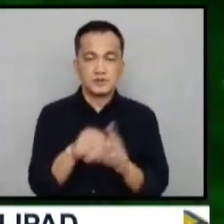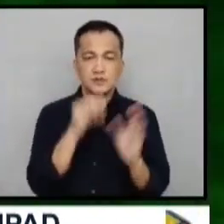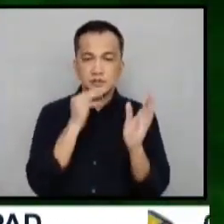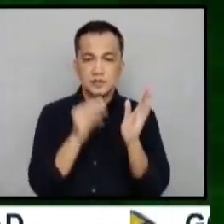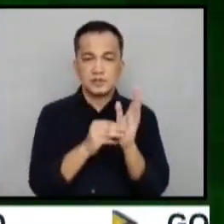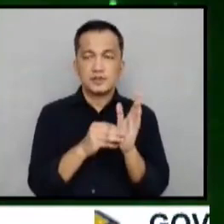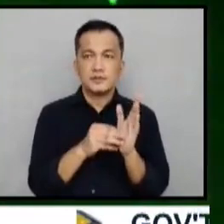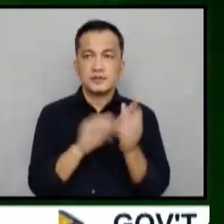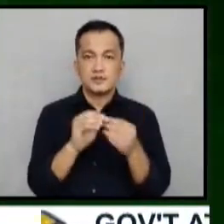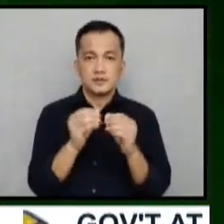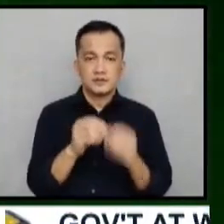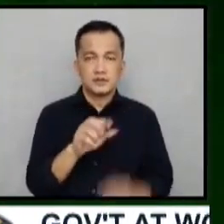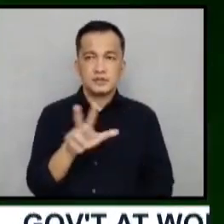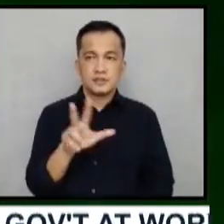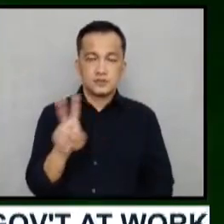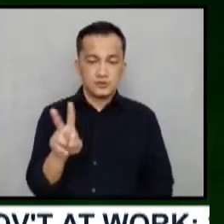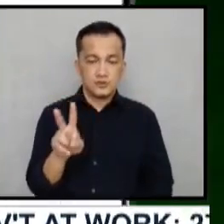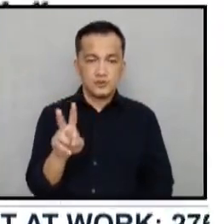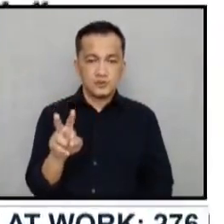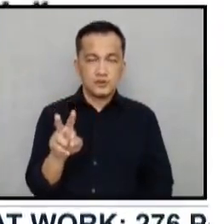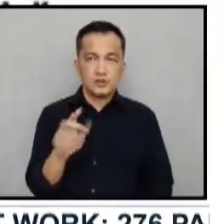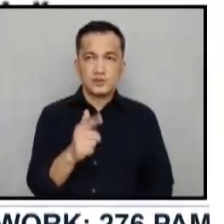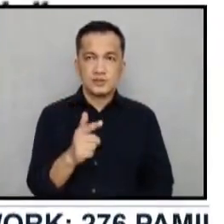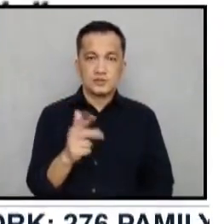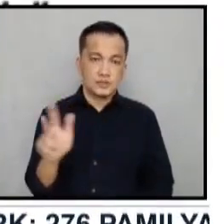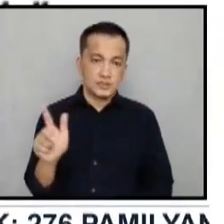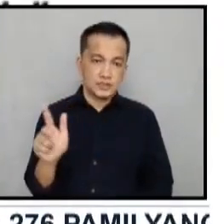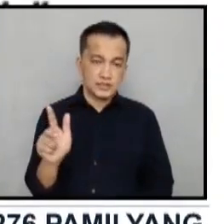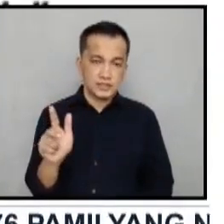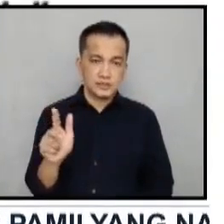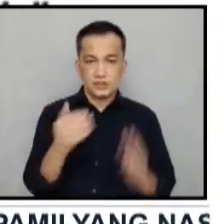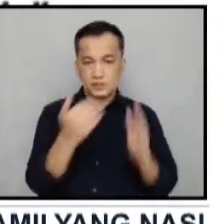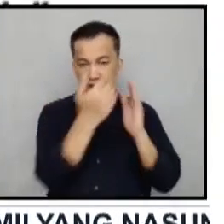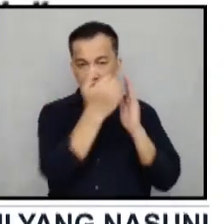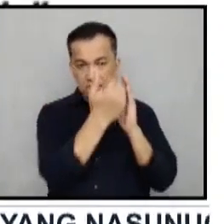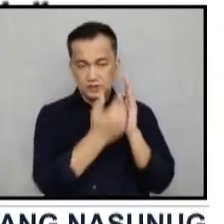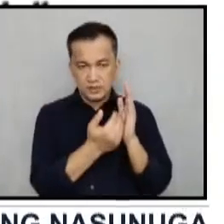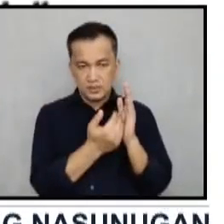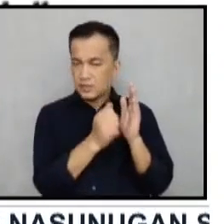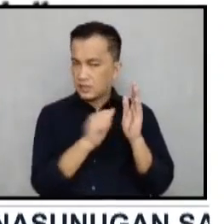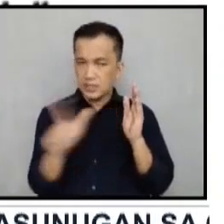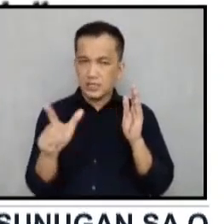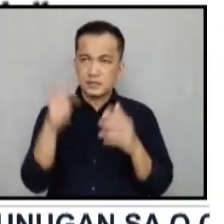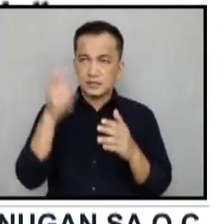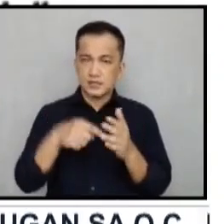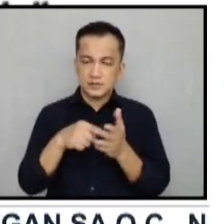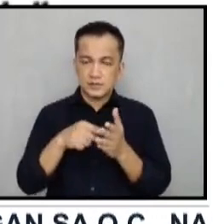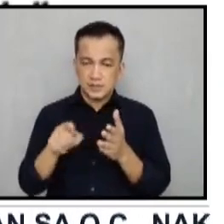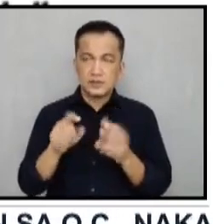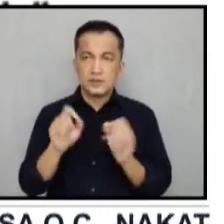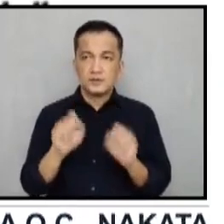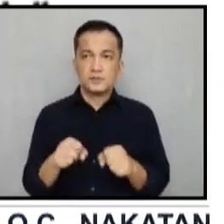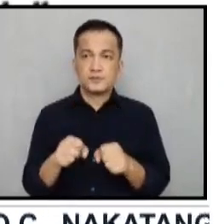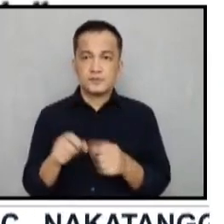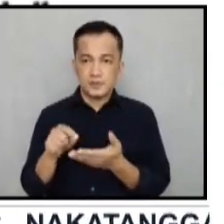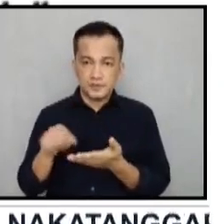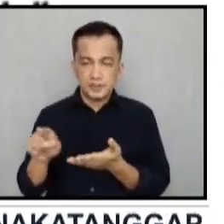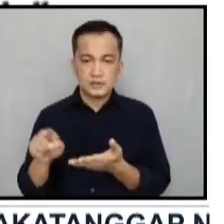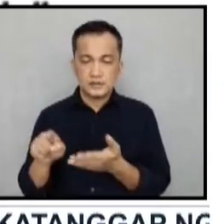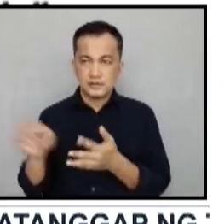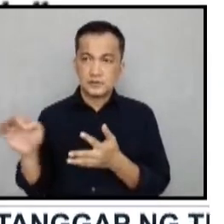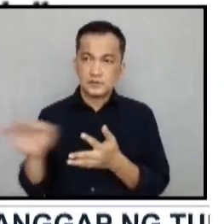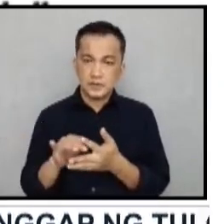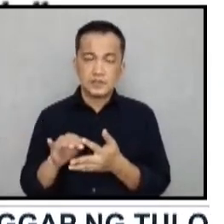Circular No. 32-2023 at nakasaad dito na ang lahat ng taxpayers ay maaari ng magbayad at mag-file